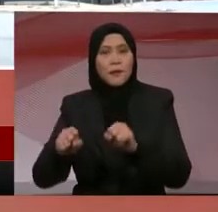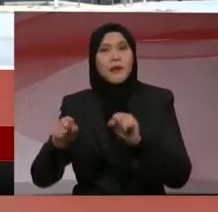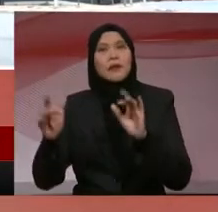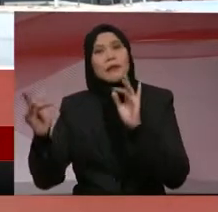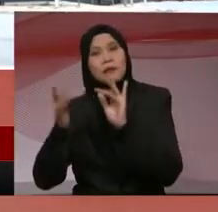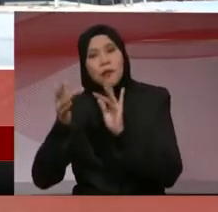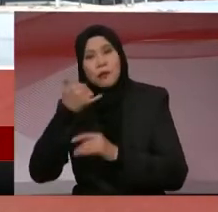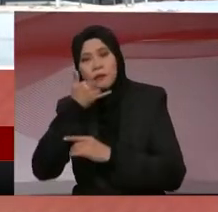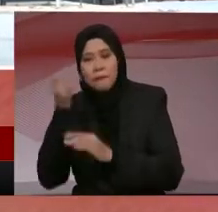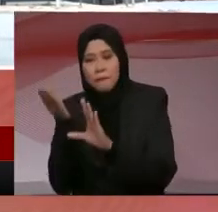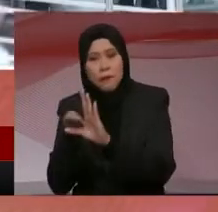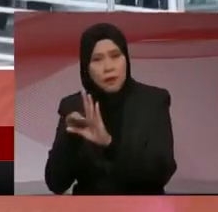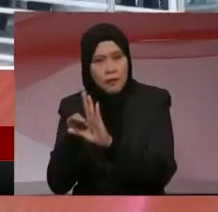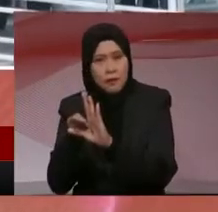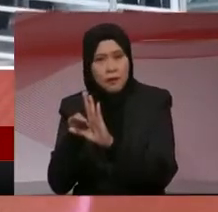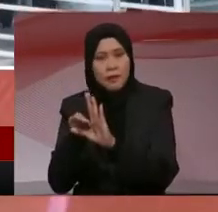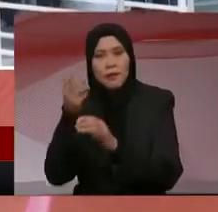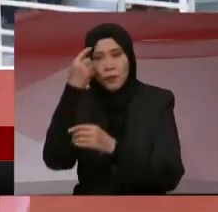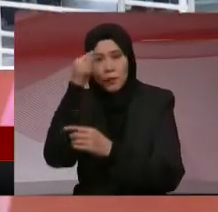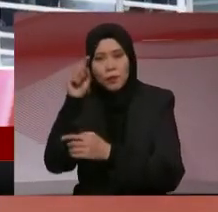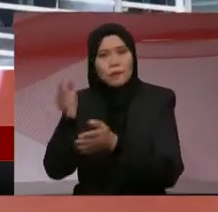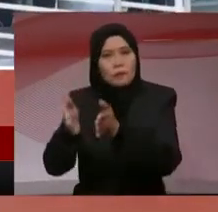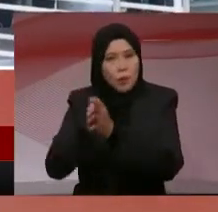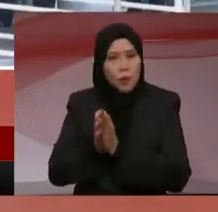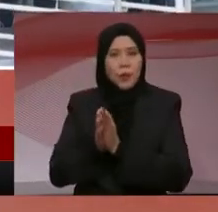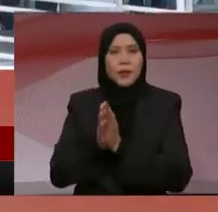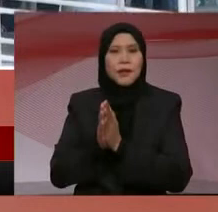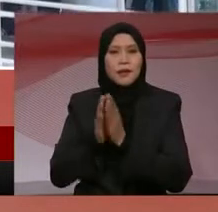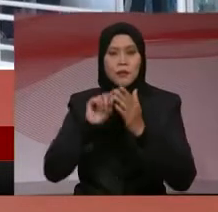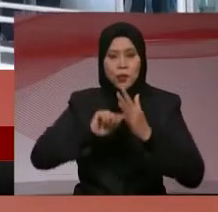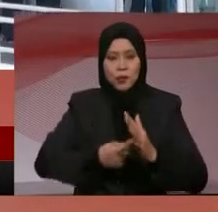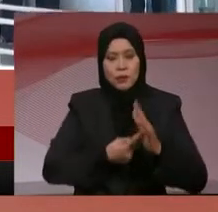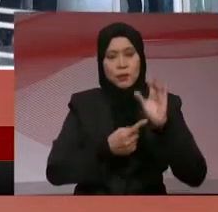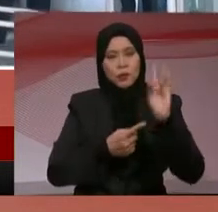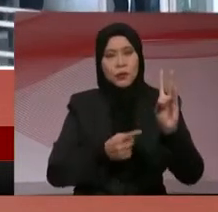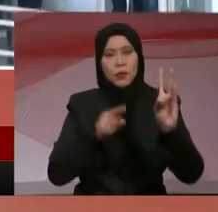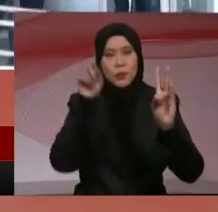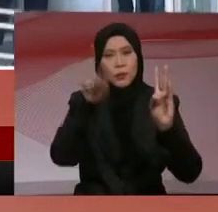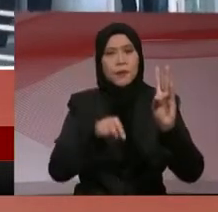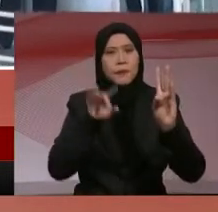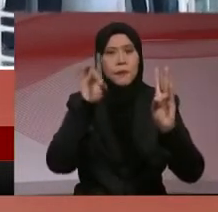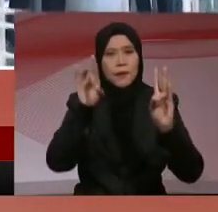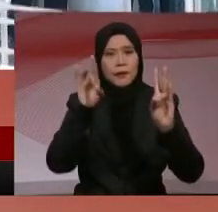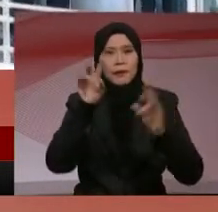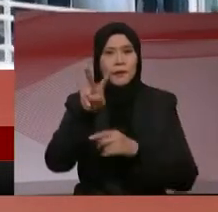menghubungi bank masing-masing untuk membuat permohonan mulai 7 Ogos 2020.